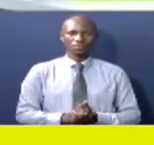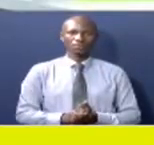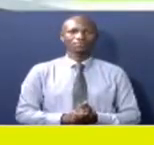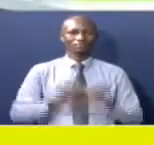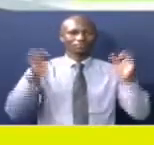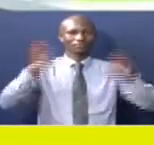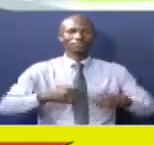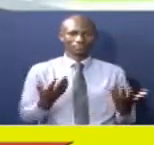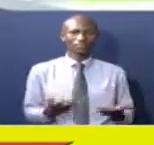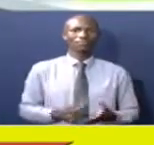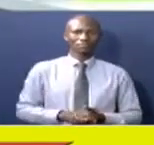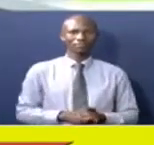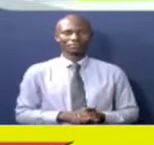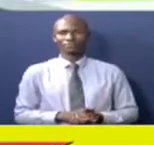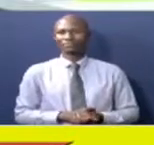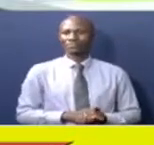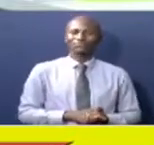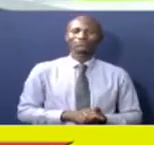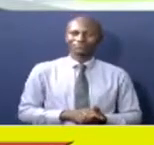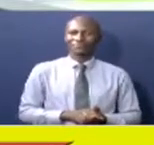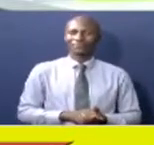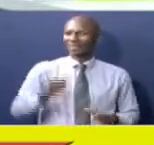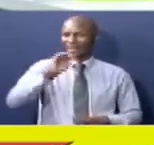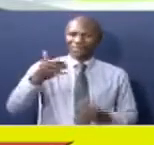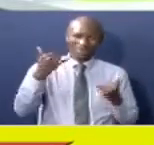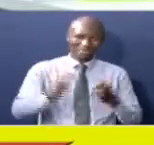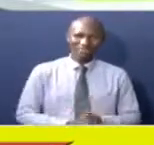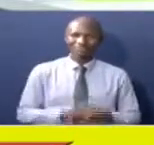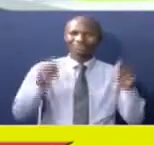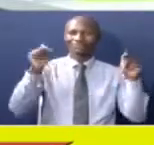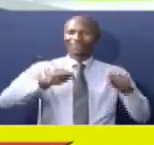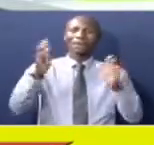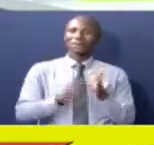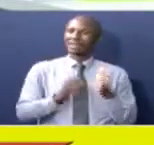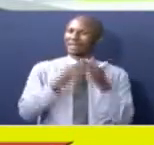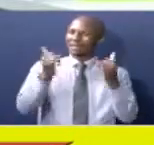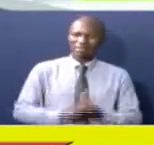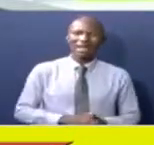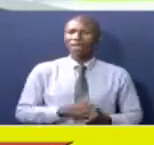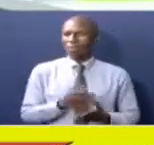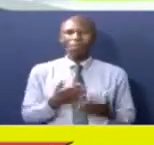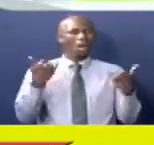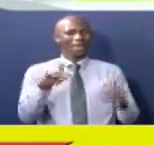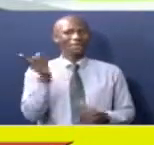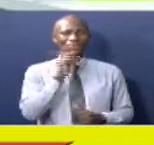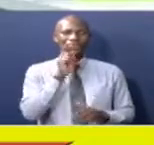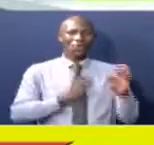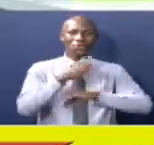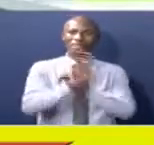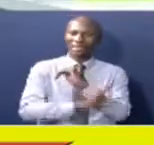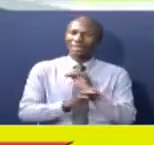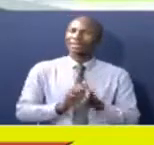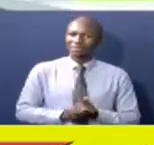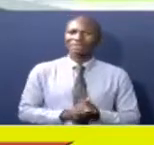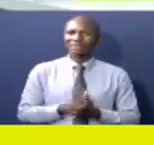Yes, na ini mwesesia ingalikoni ya kaundi situ, pa kaundi ni ya masaku, madhau mauni, cross country,